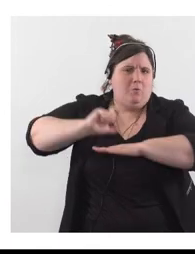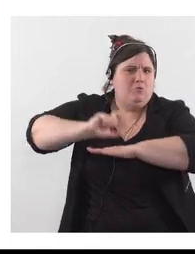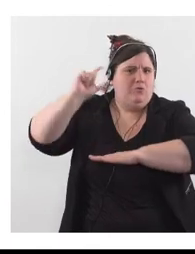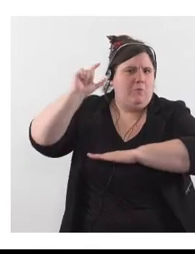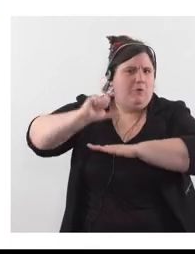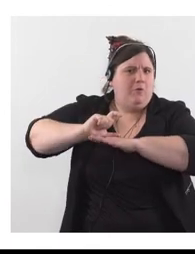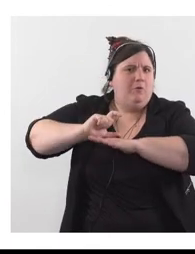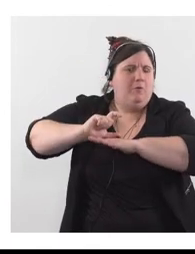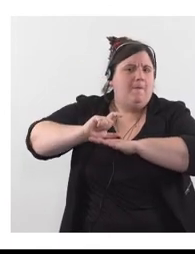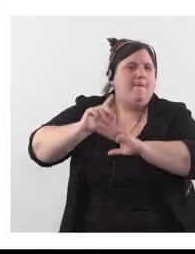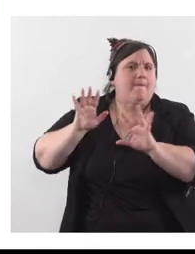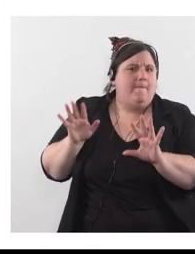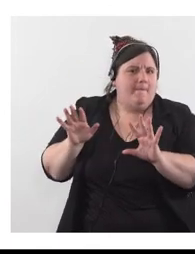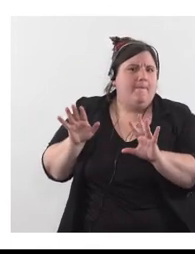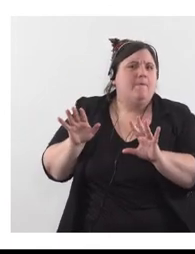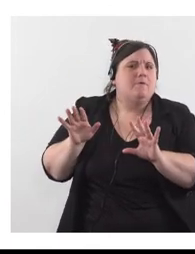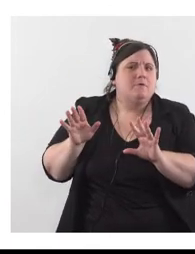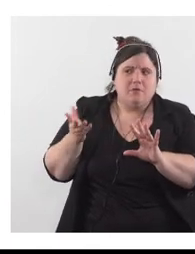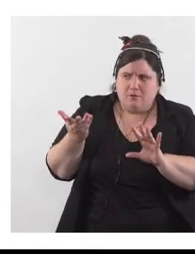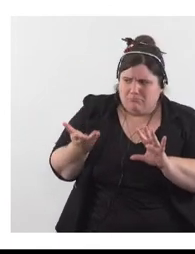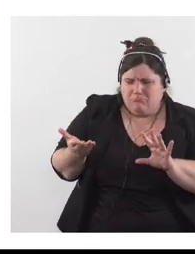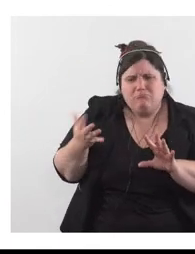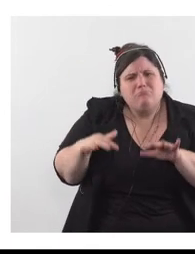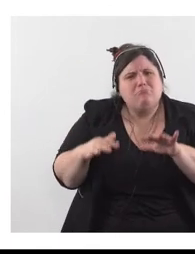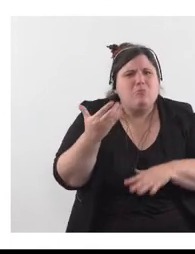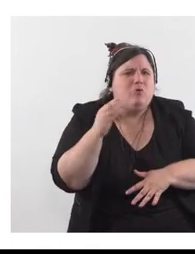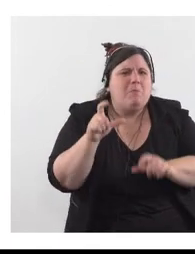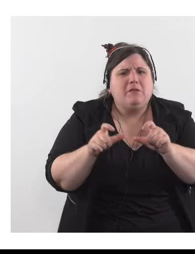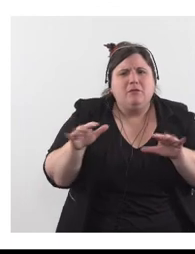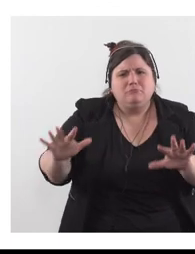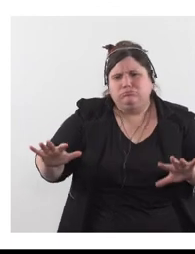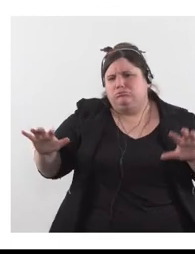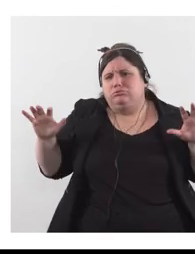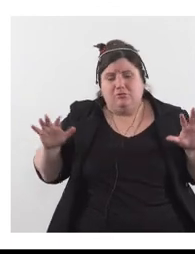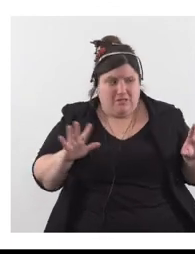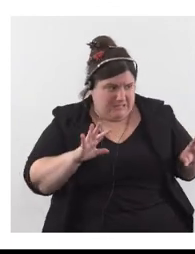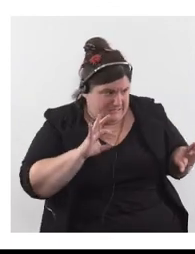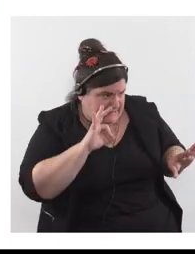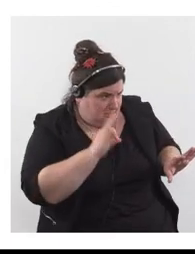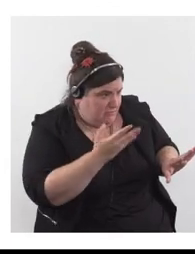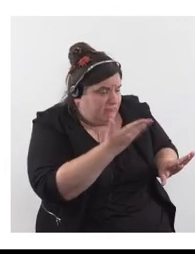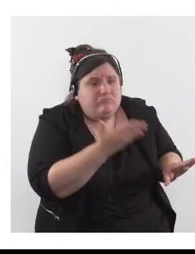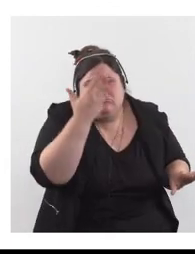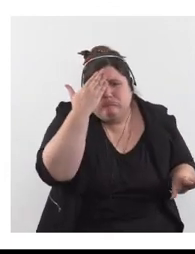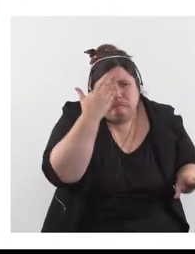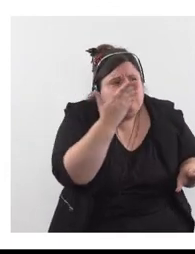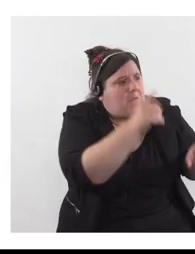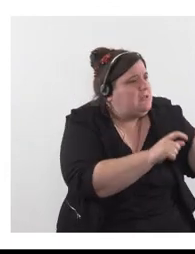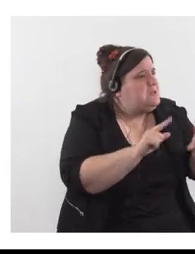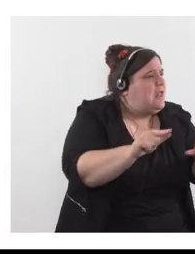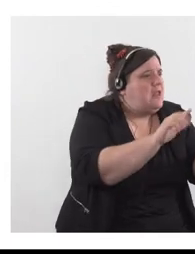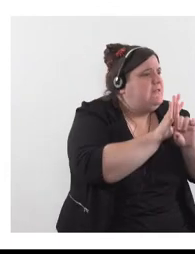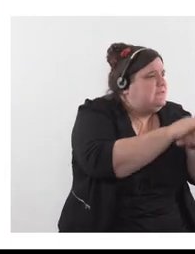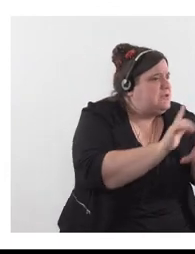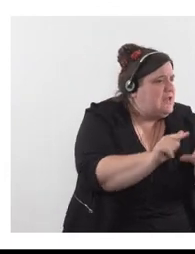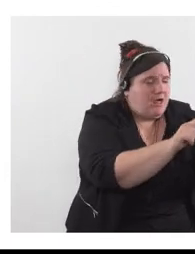comprends que vous connaissez des personnes qui subissent des discriminations et qui ne